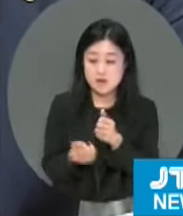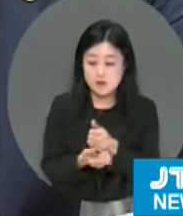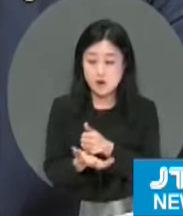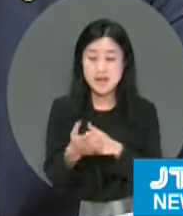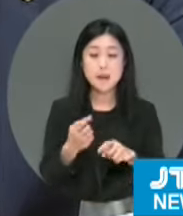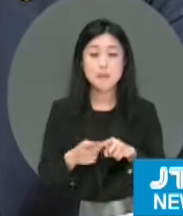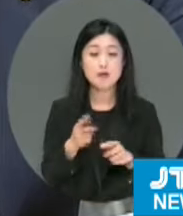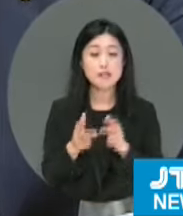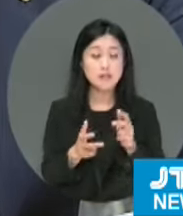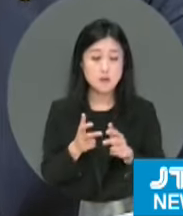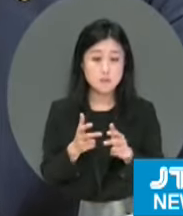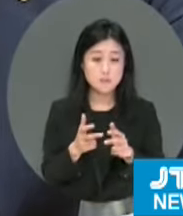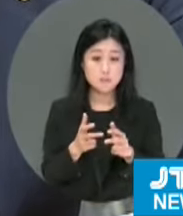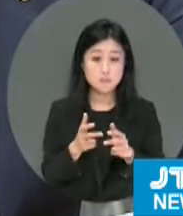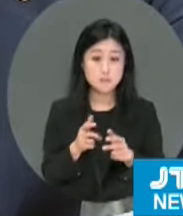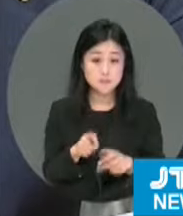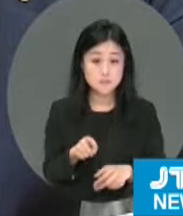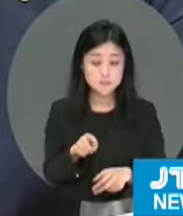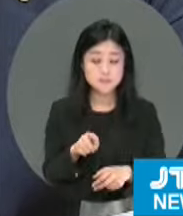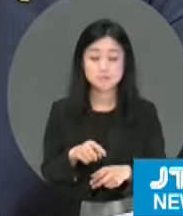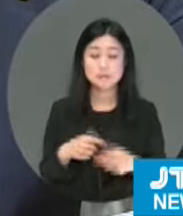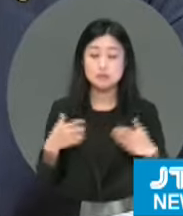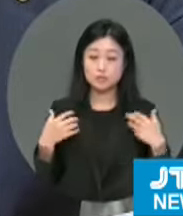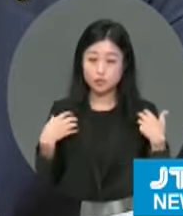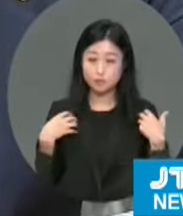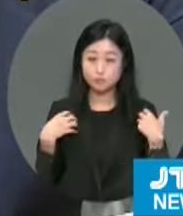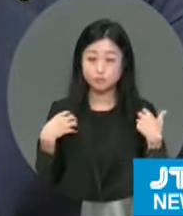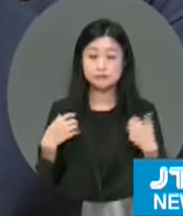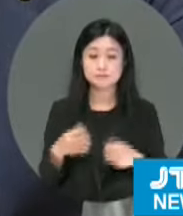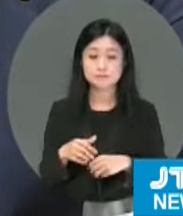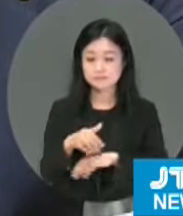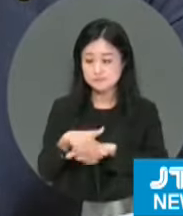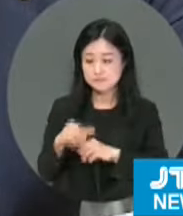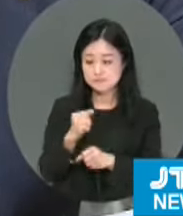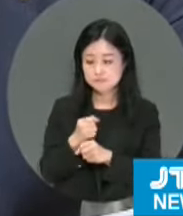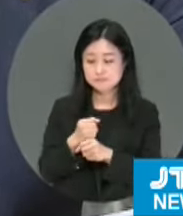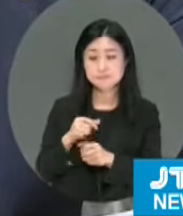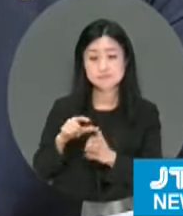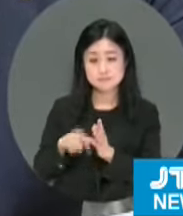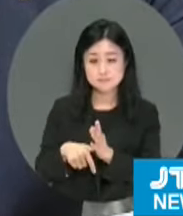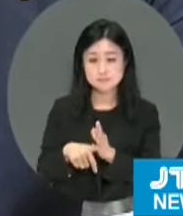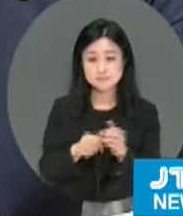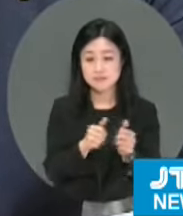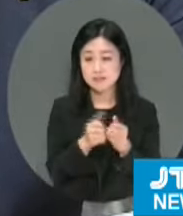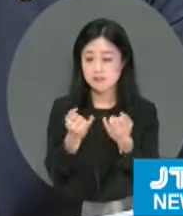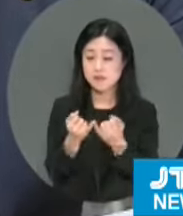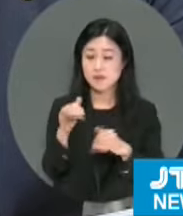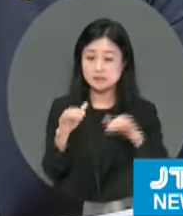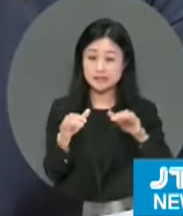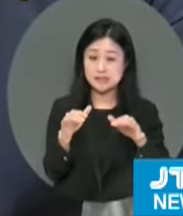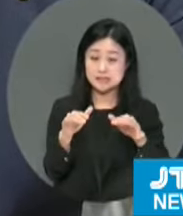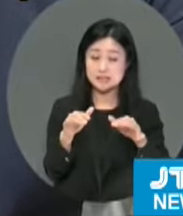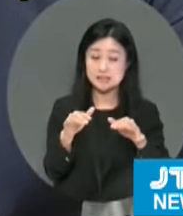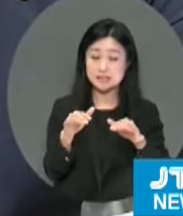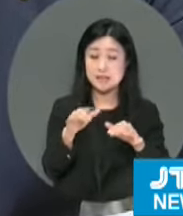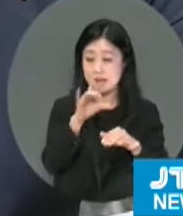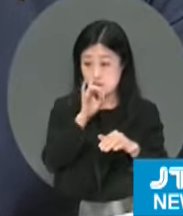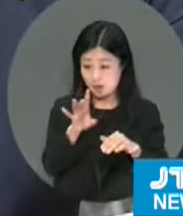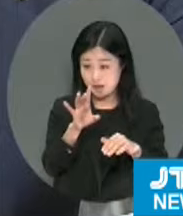주요 정책을, 정부 정책을 수립하고 시행하는 과정에서 성별의 차이가 차별이 되지